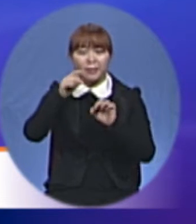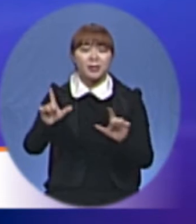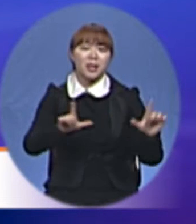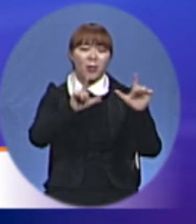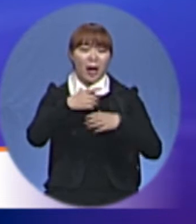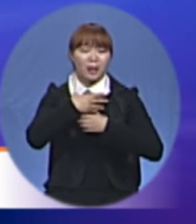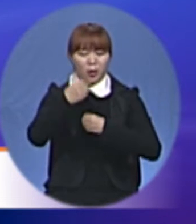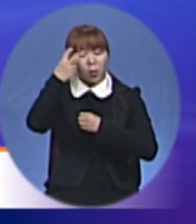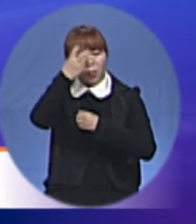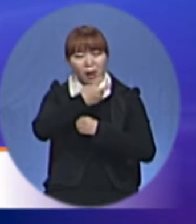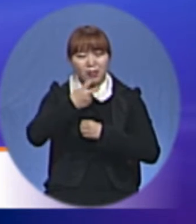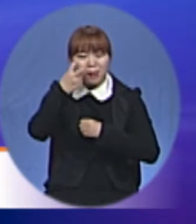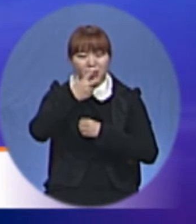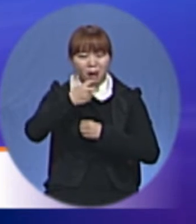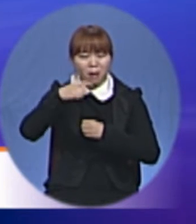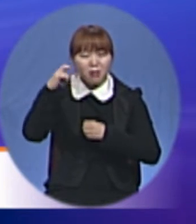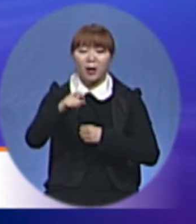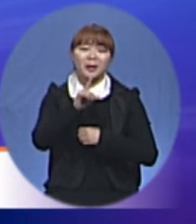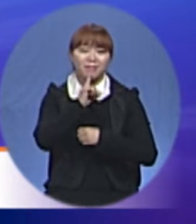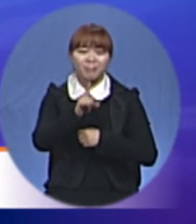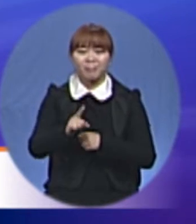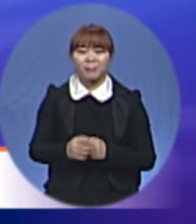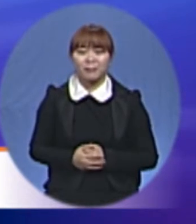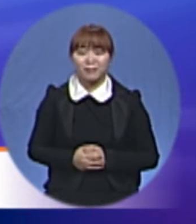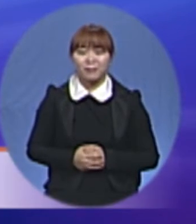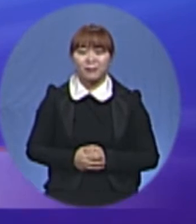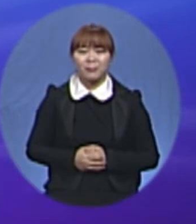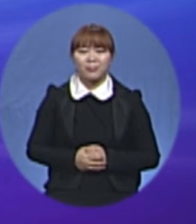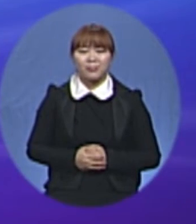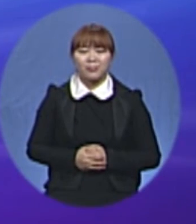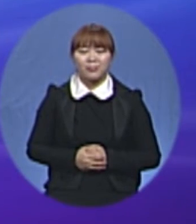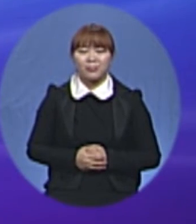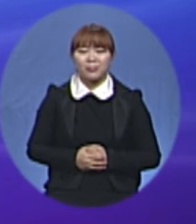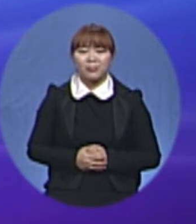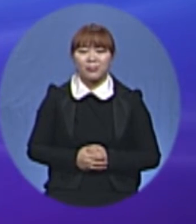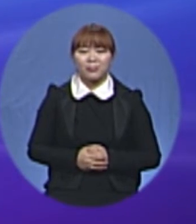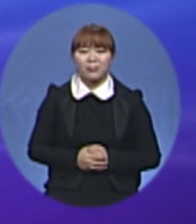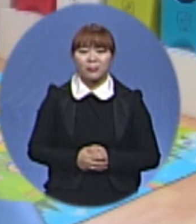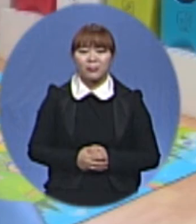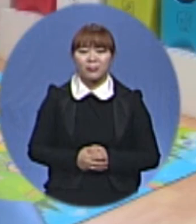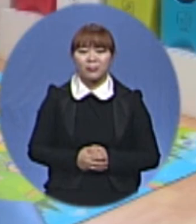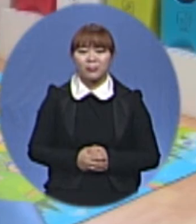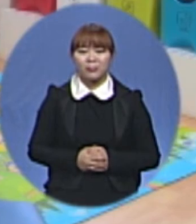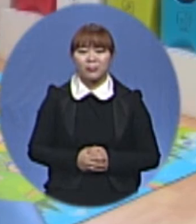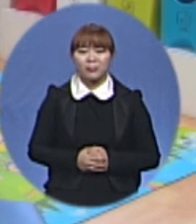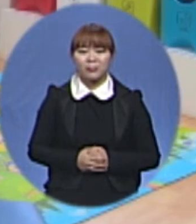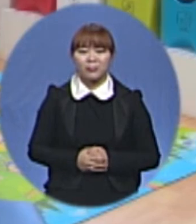식생활 안전관리를 강화하기로 했습니다. 이명아 기자입니다.